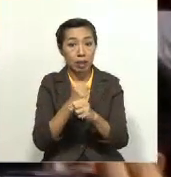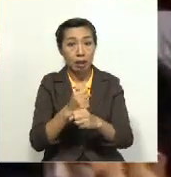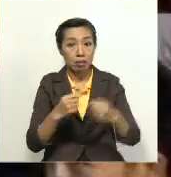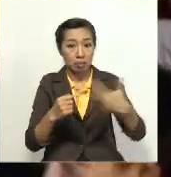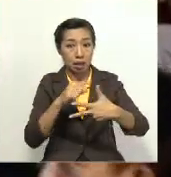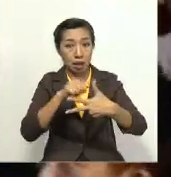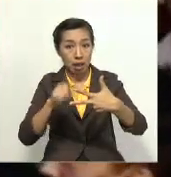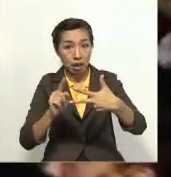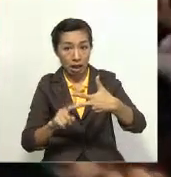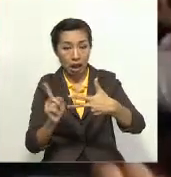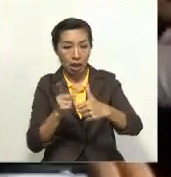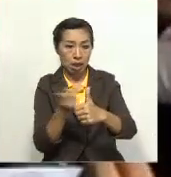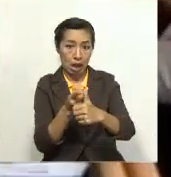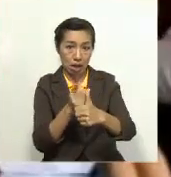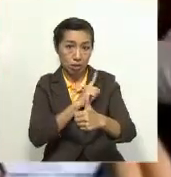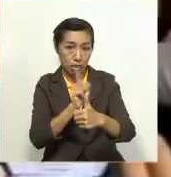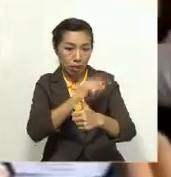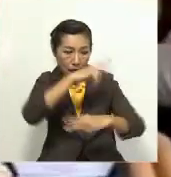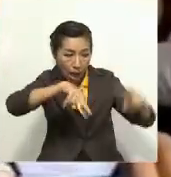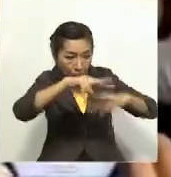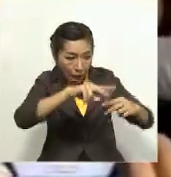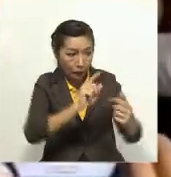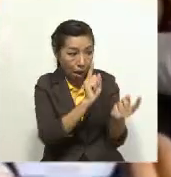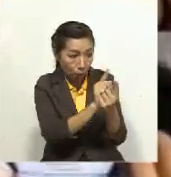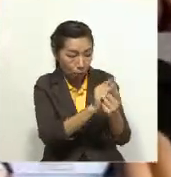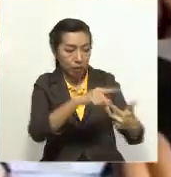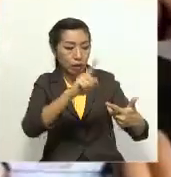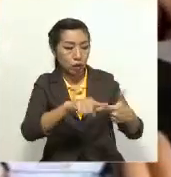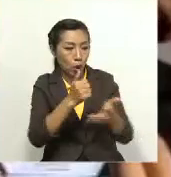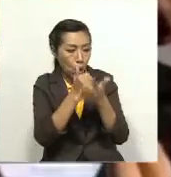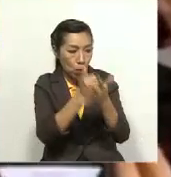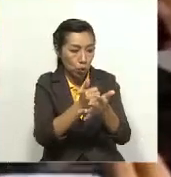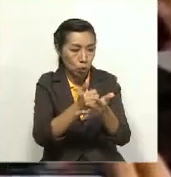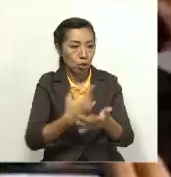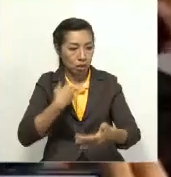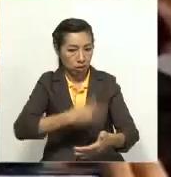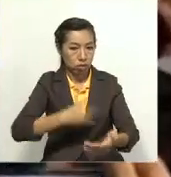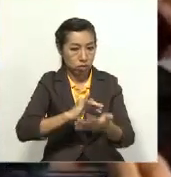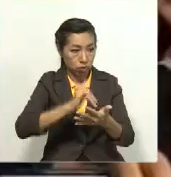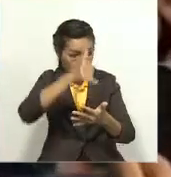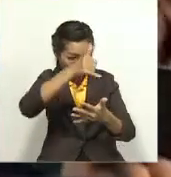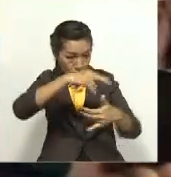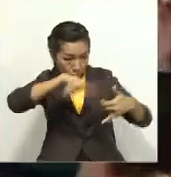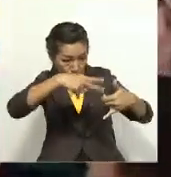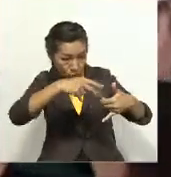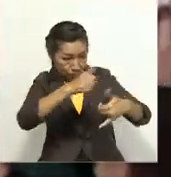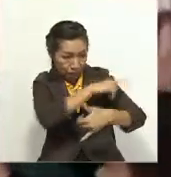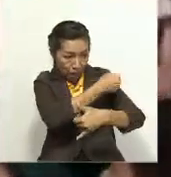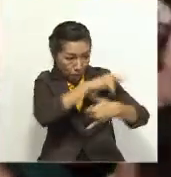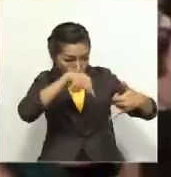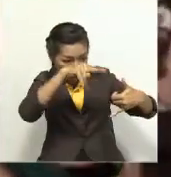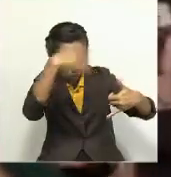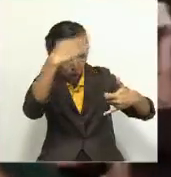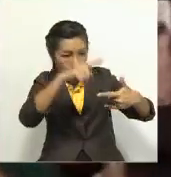อกว่าค้นหา ปู้ไภ แลวก็ส่งกลับวันนี้ค้นหาแลวก็ส่งคเรจแล้วตอนนี้เราก็เลยจะปู้ไภ